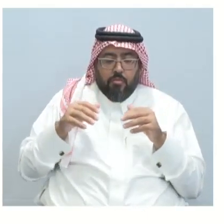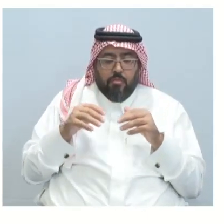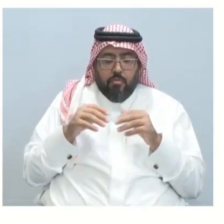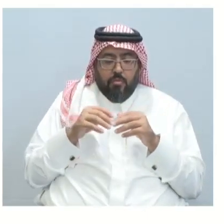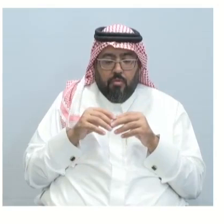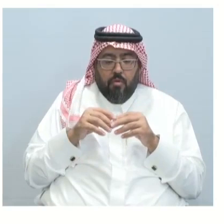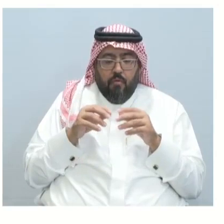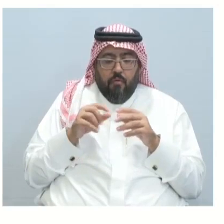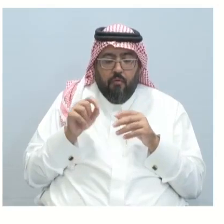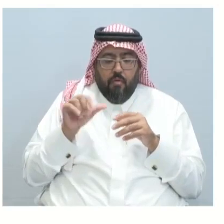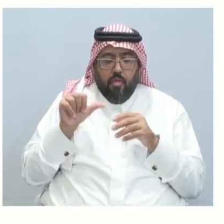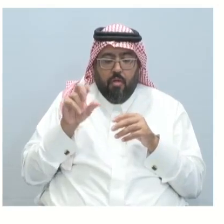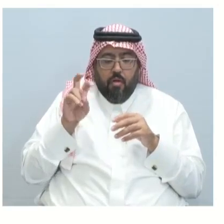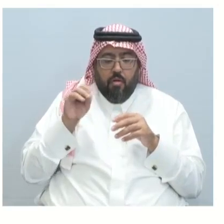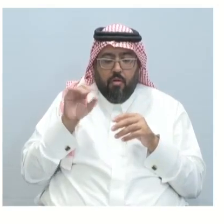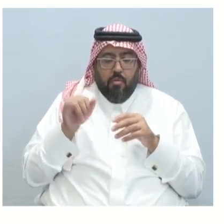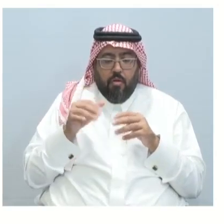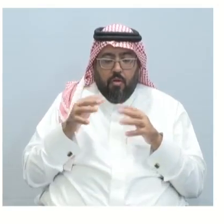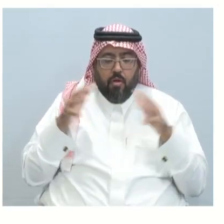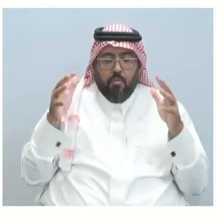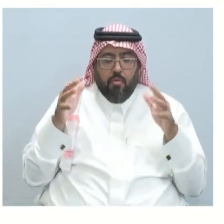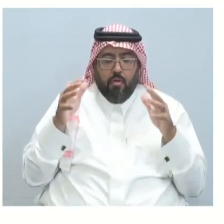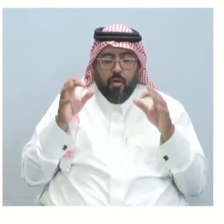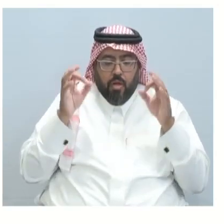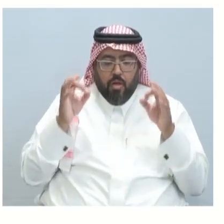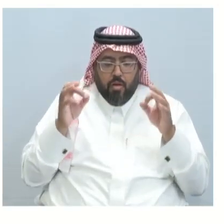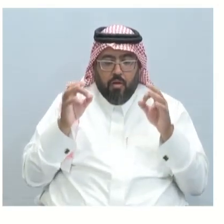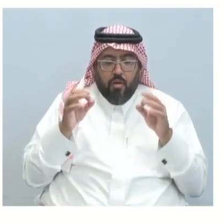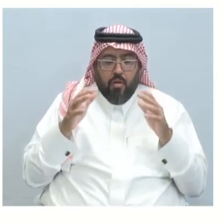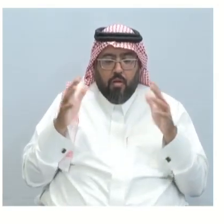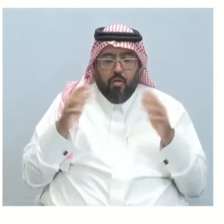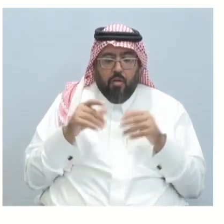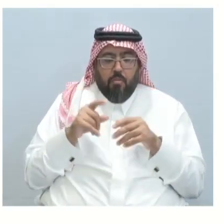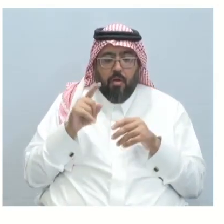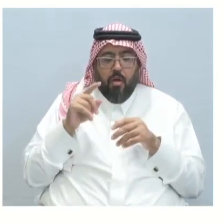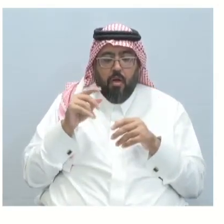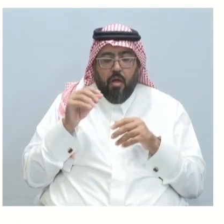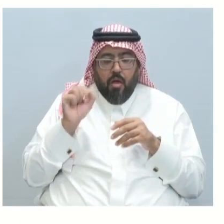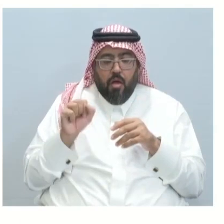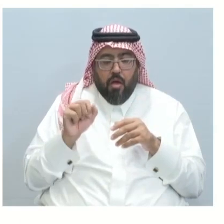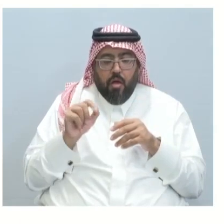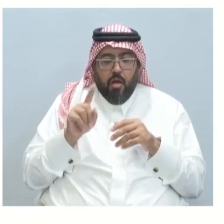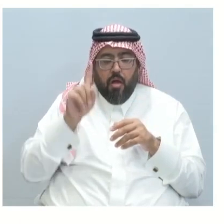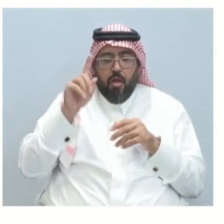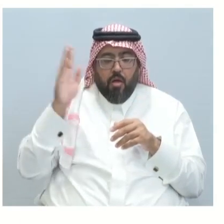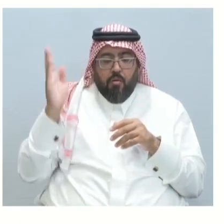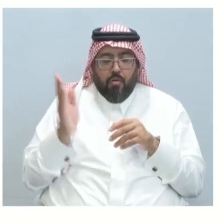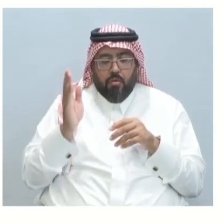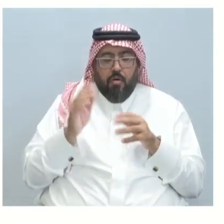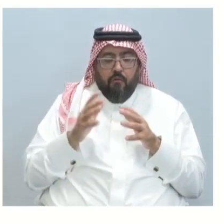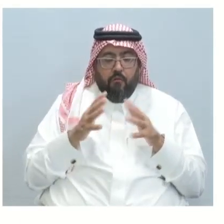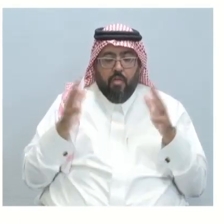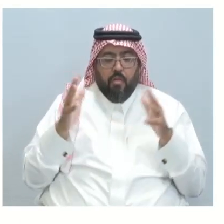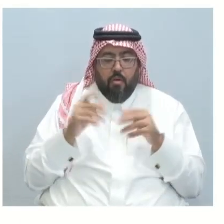عظيم وفضلهما كبير وحقه عليك اعظم حق بعد حق الله ورسوله صلى الله عليه وسلم وفضلهما